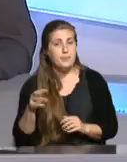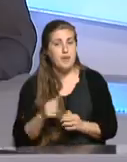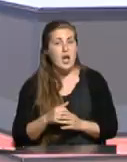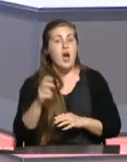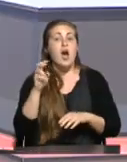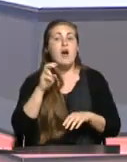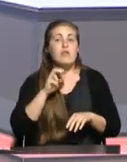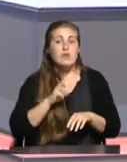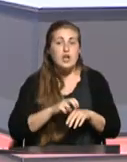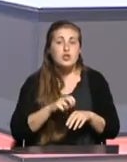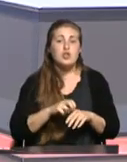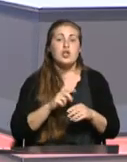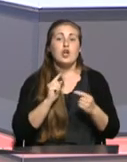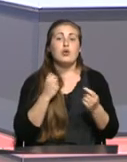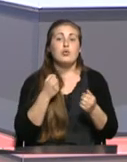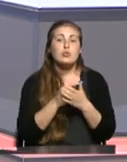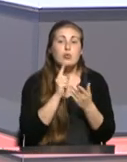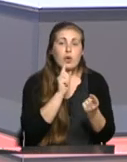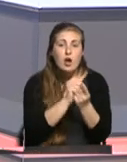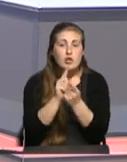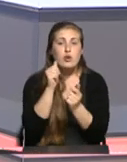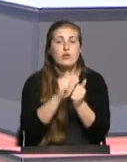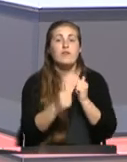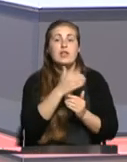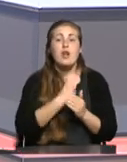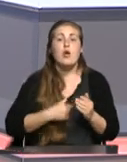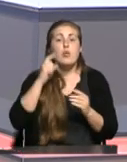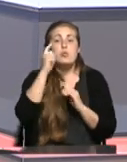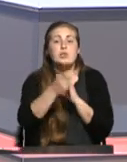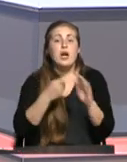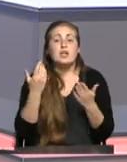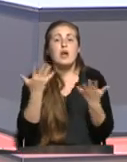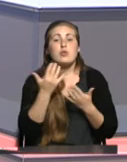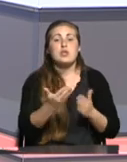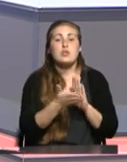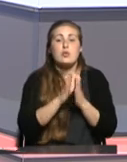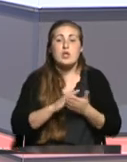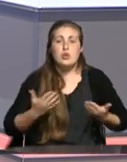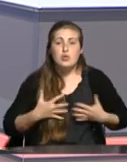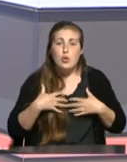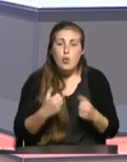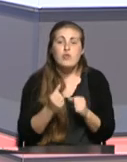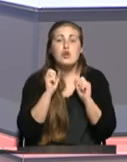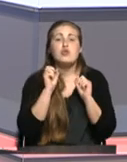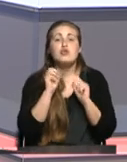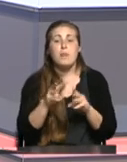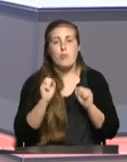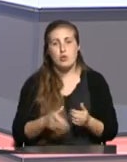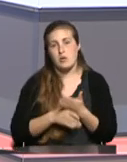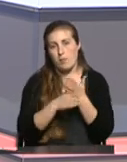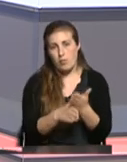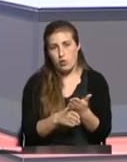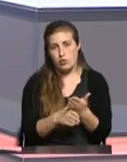врачи доходят до каждого ветерана войны целью узнать его сыграли создать здоровье и чем не не можно помочь поэтому но